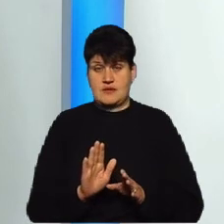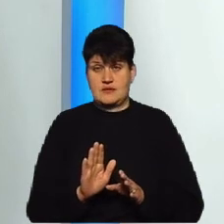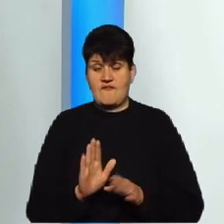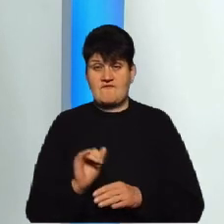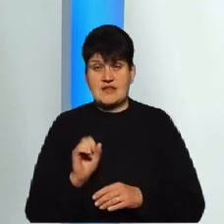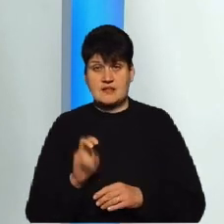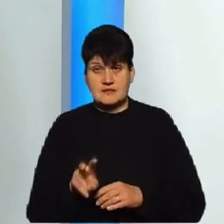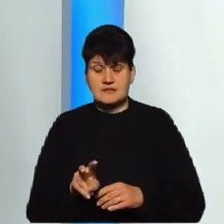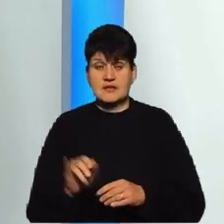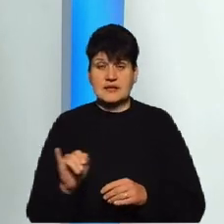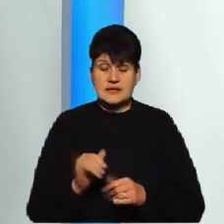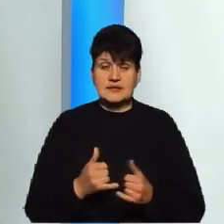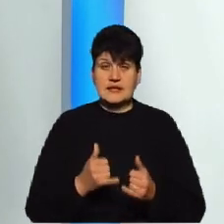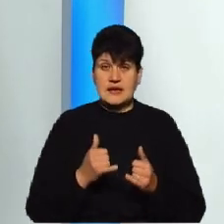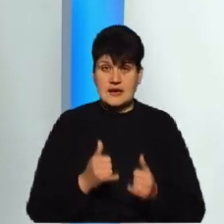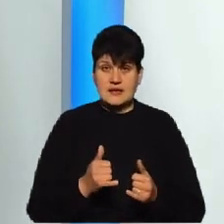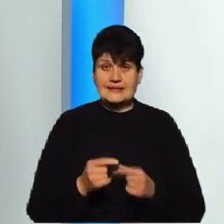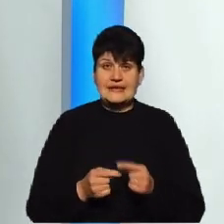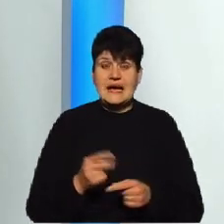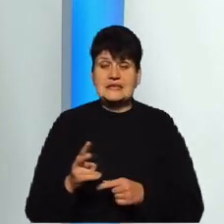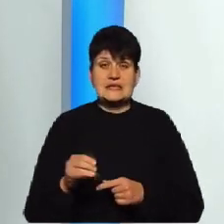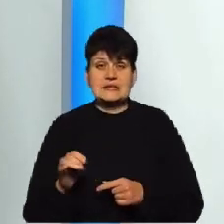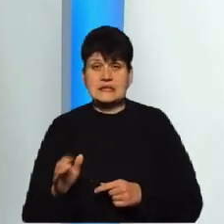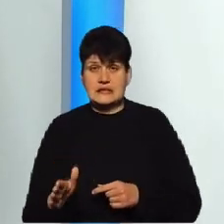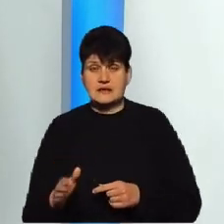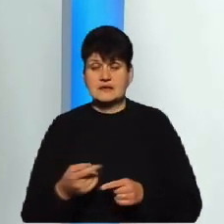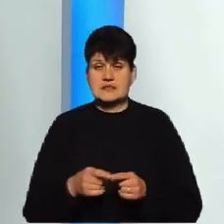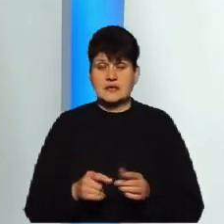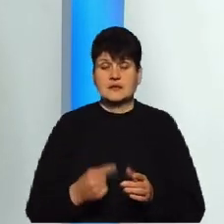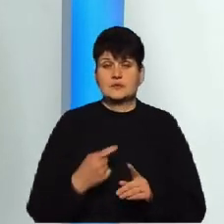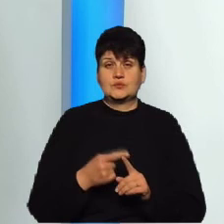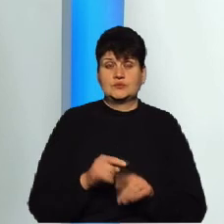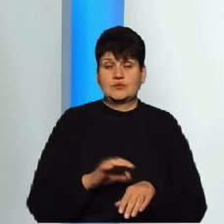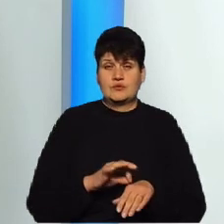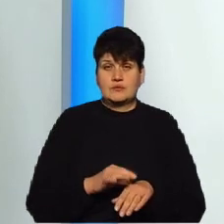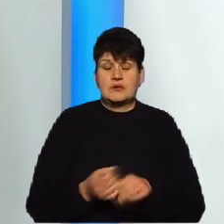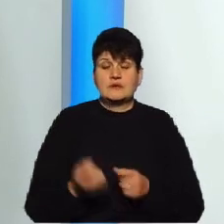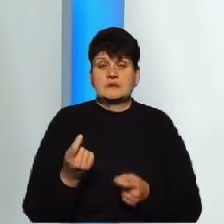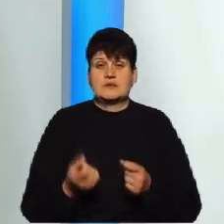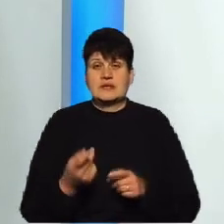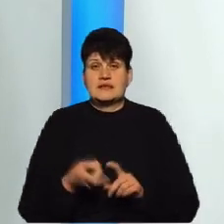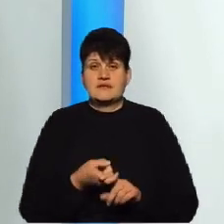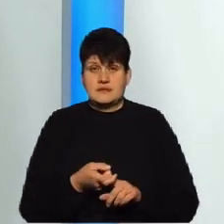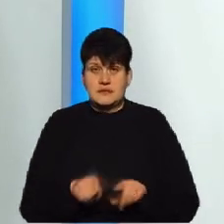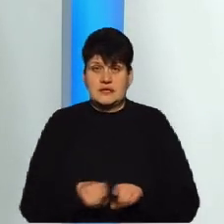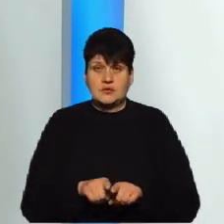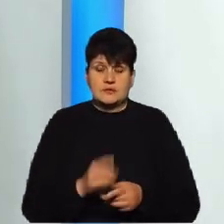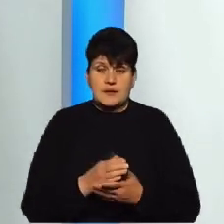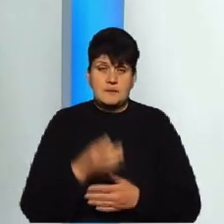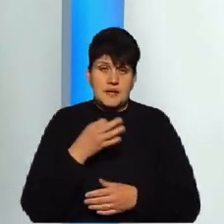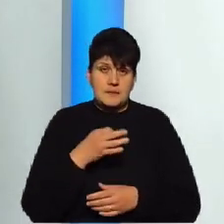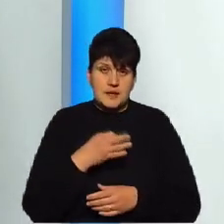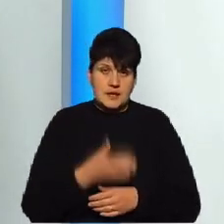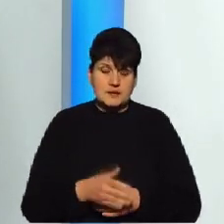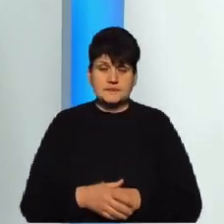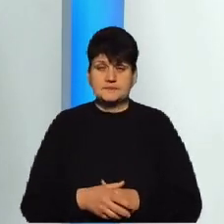але і для наслідків ВІЛ-інфекції, цих супутніх патологій, у яких проявилася ця інфекція. Ми теж маємо ці препарати.